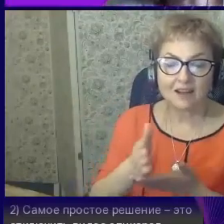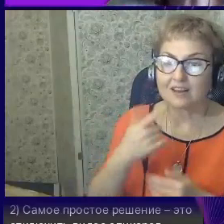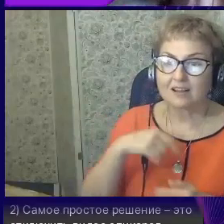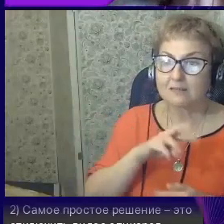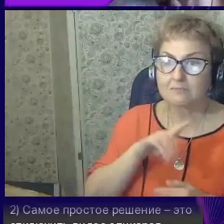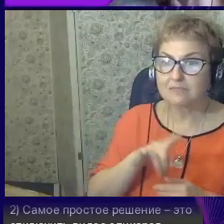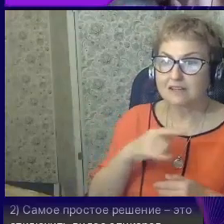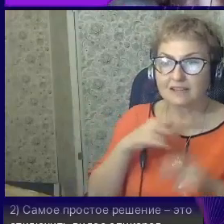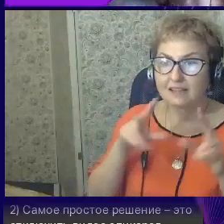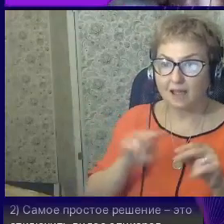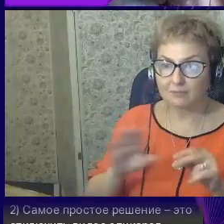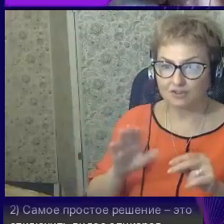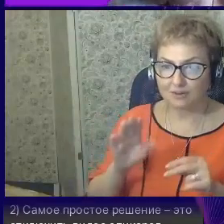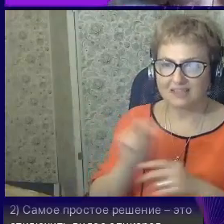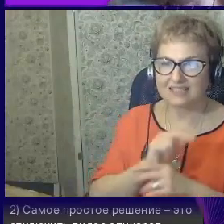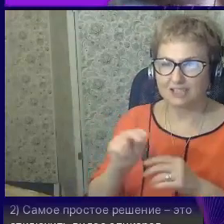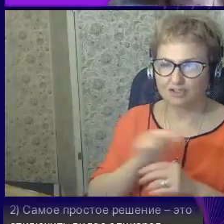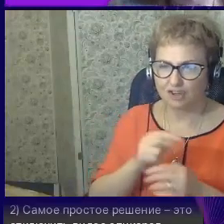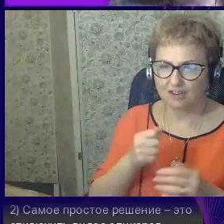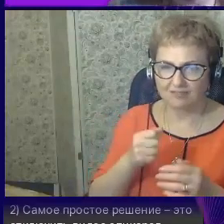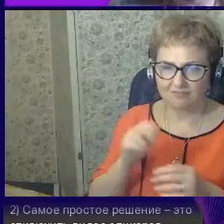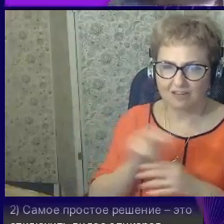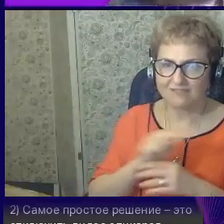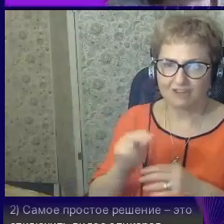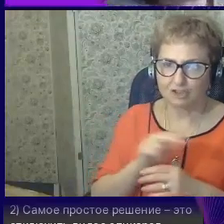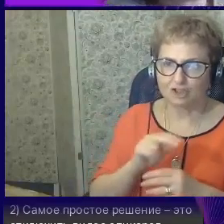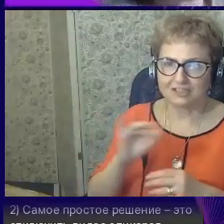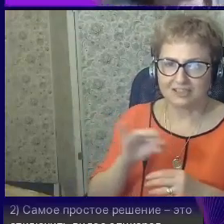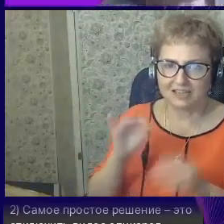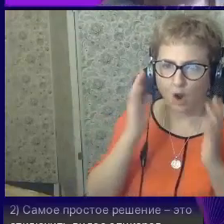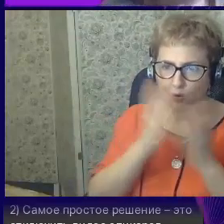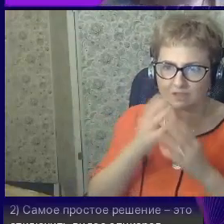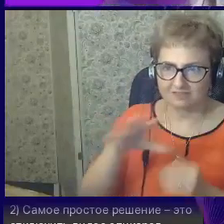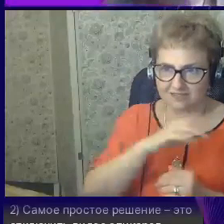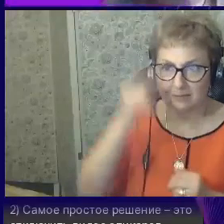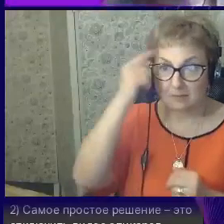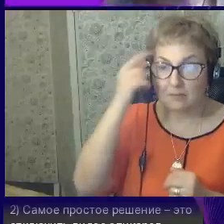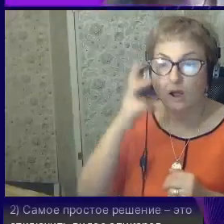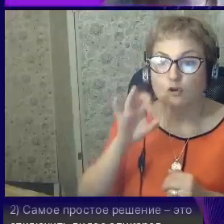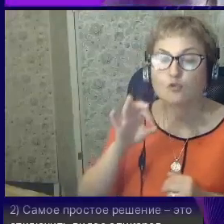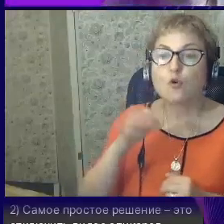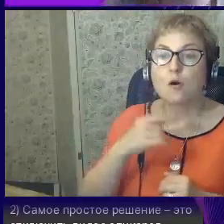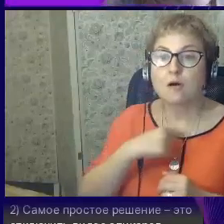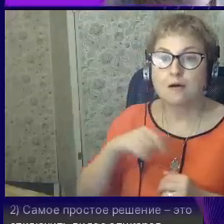Мы не обещаем излечение от аутизма, это невозможно, как мы все это понимаем, но мы